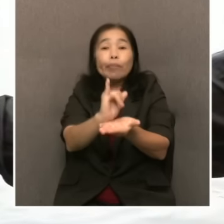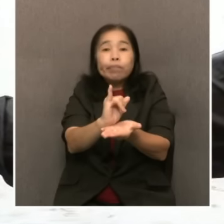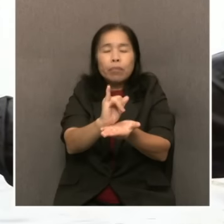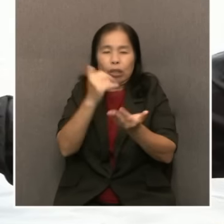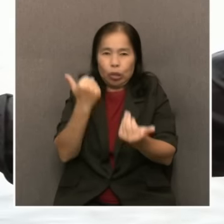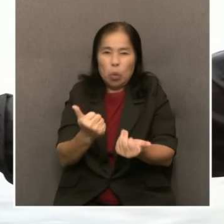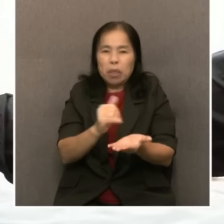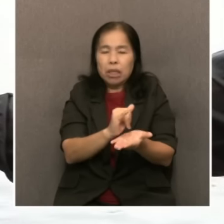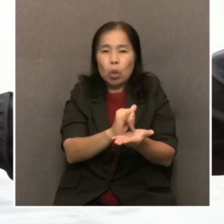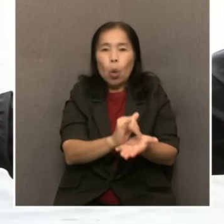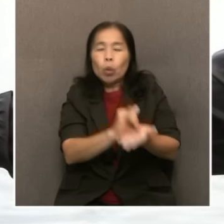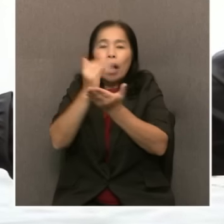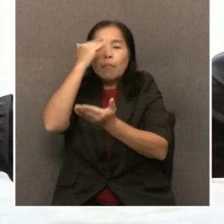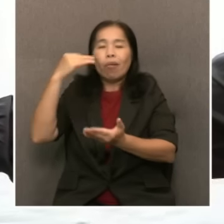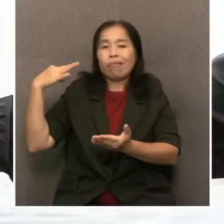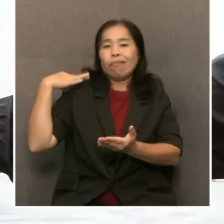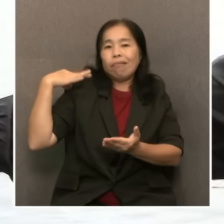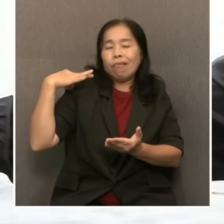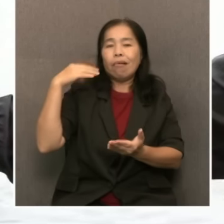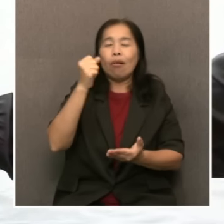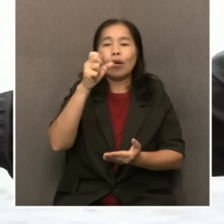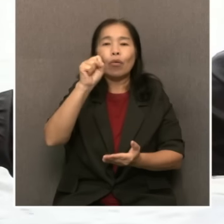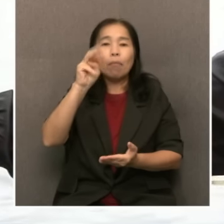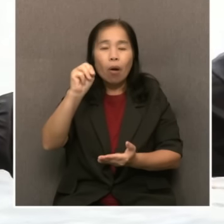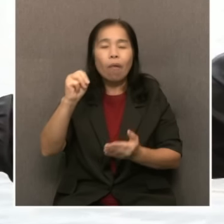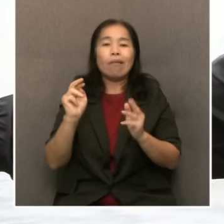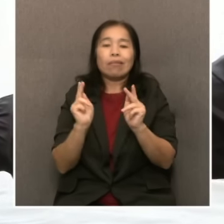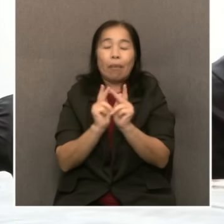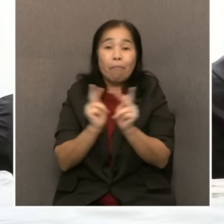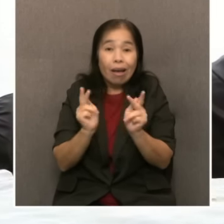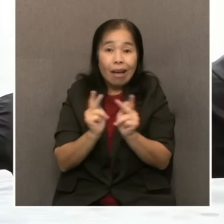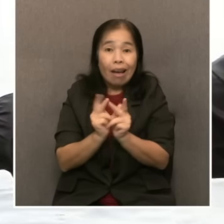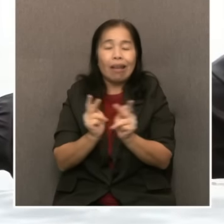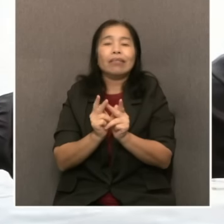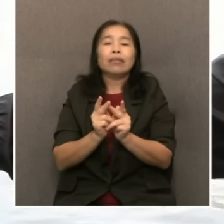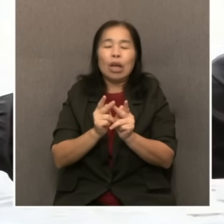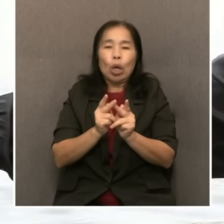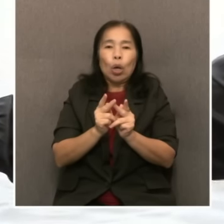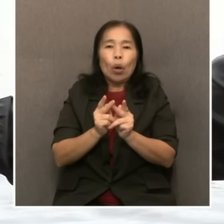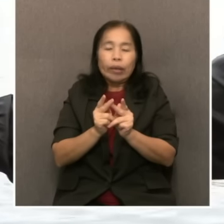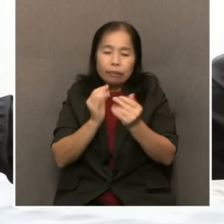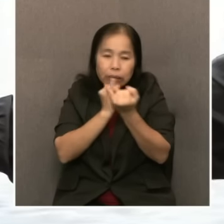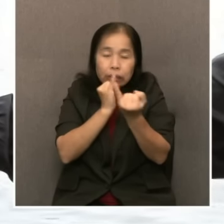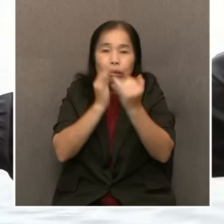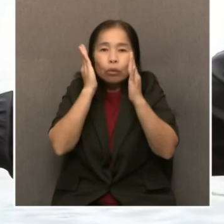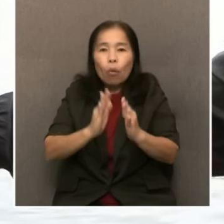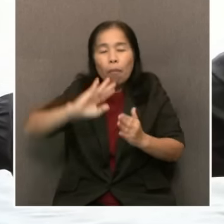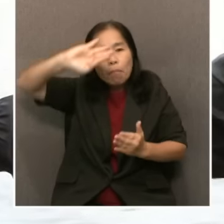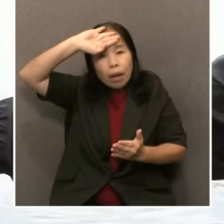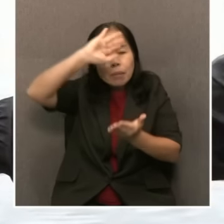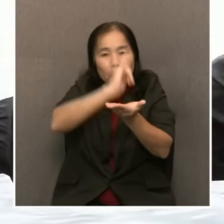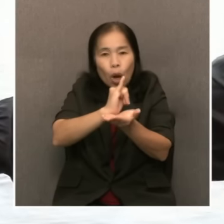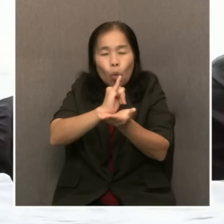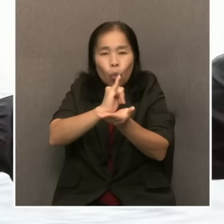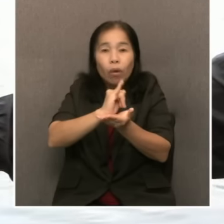มากอสมหรือกรรมการชุมชนอยู่ใกล้ๆกับกับคนที่ติดเตียงครับเราคิดว่าถ้าน้ำมา